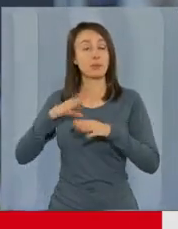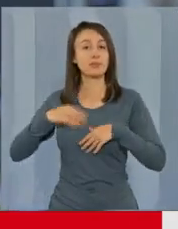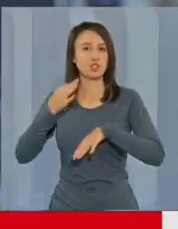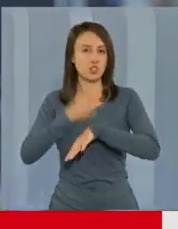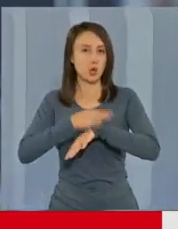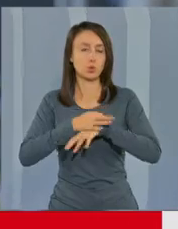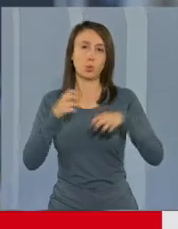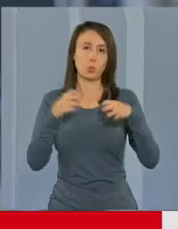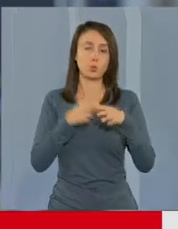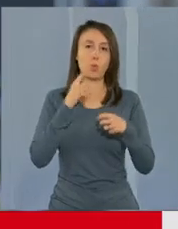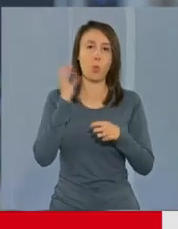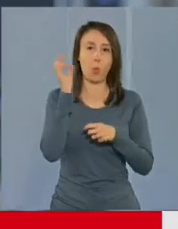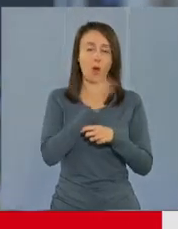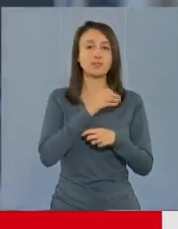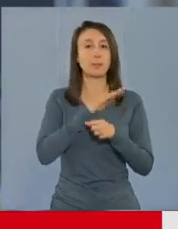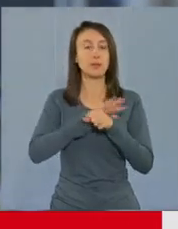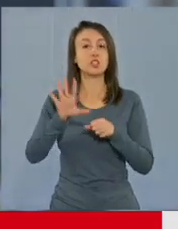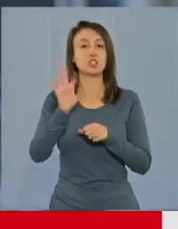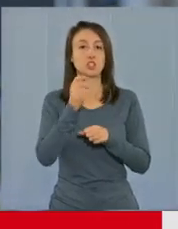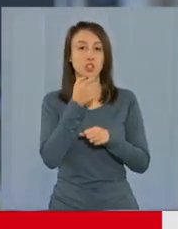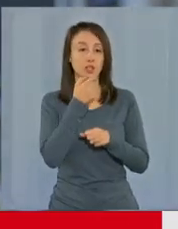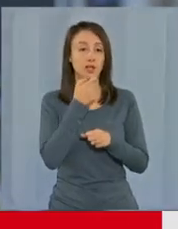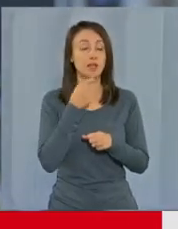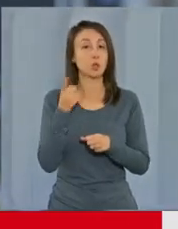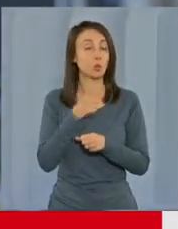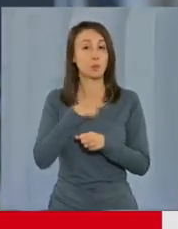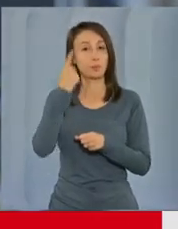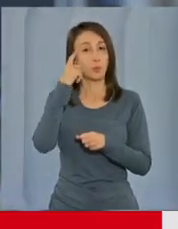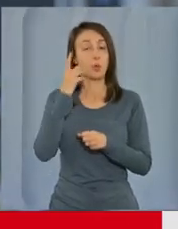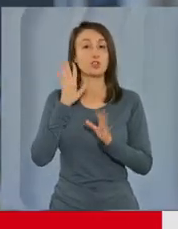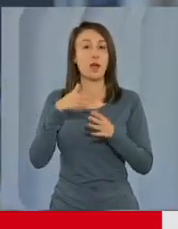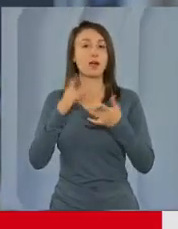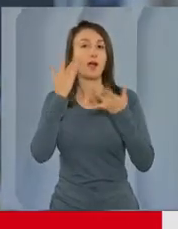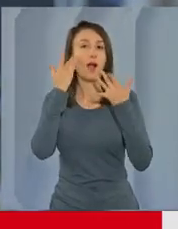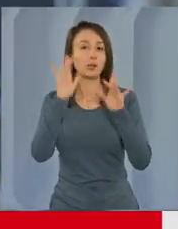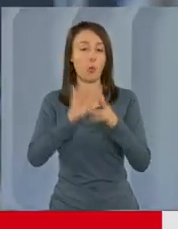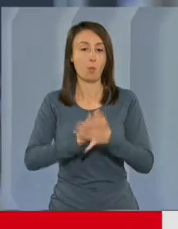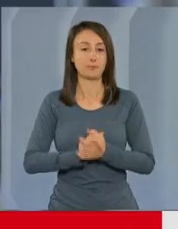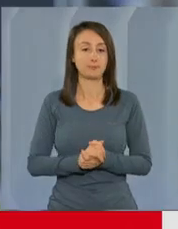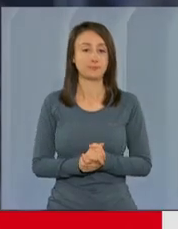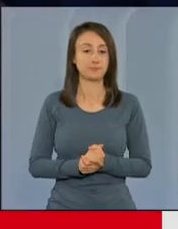ceasurile de lux cu ocazia împlinirii de 50 de ani, însă că el nu bănuia ce conține cadoul.